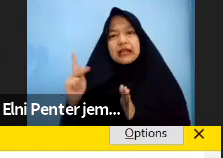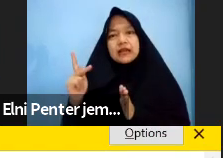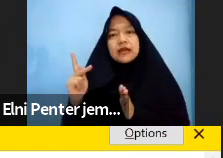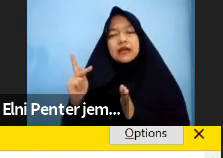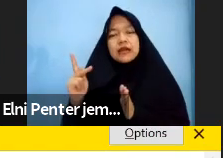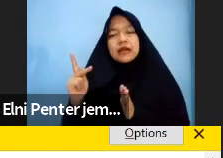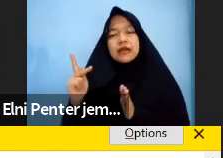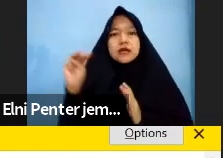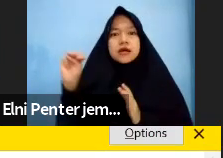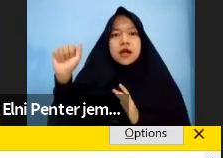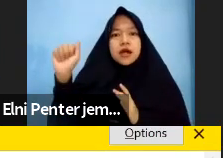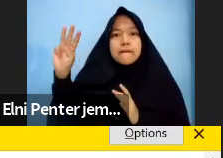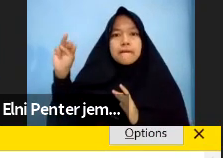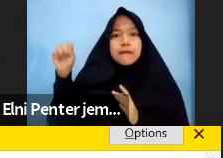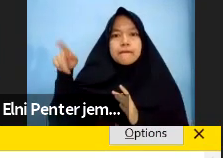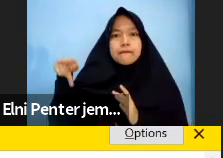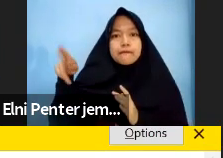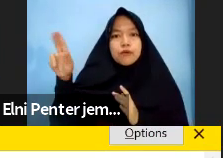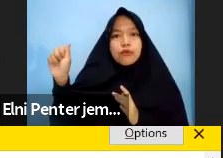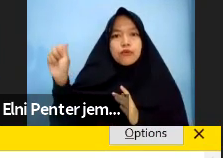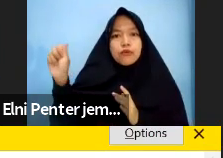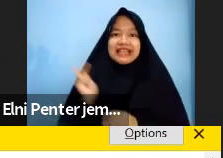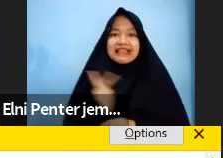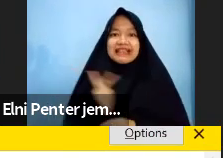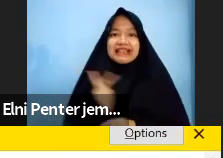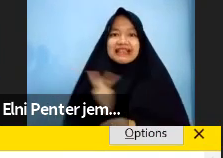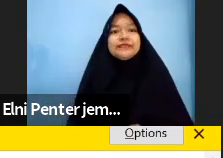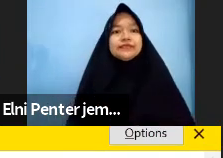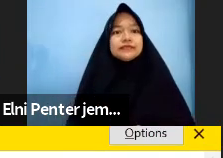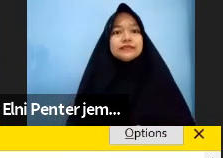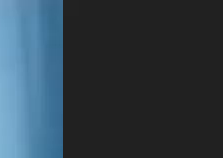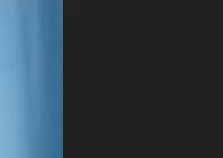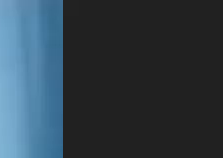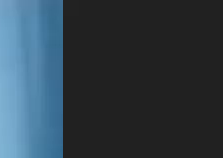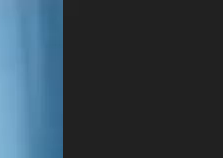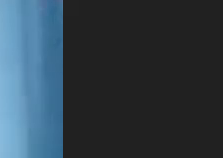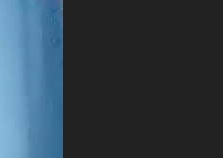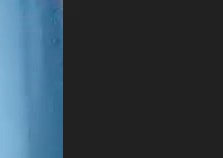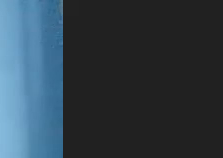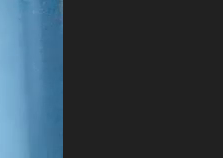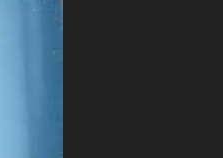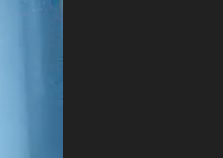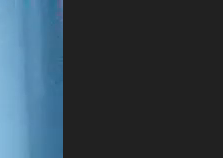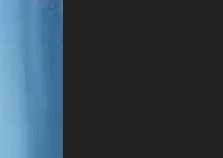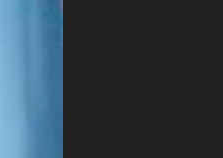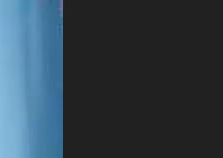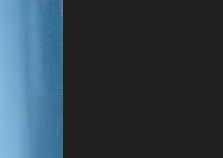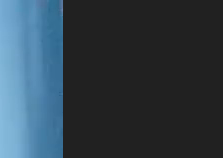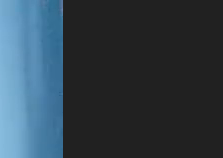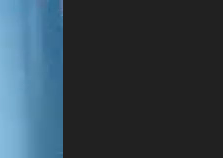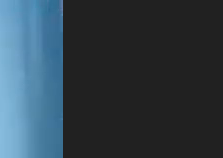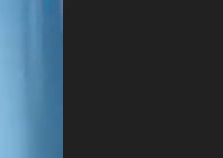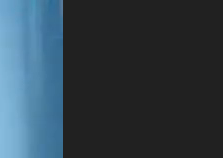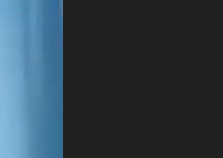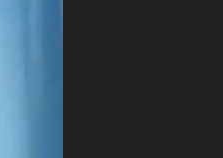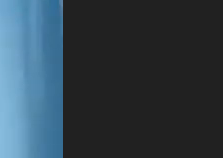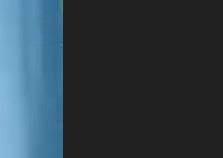ah setelah ini Tentunya saya kembali ke ini aja maaf